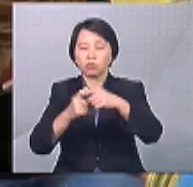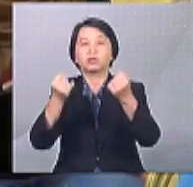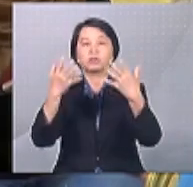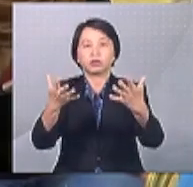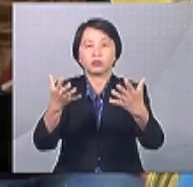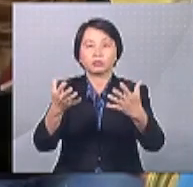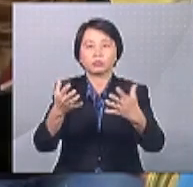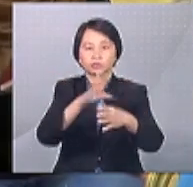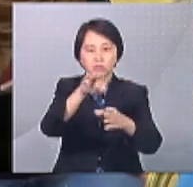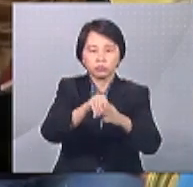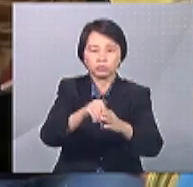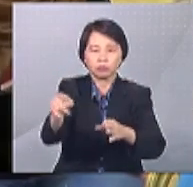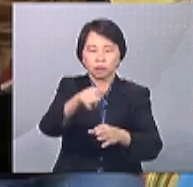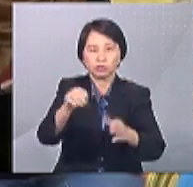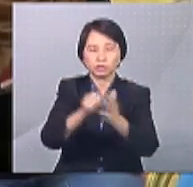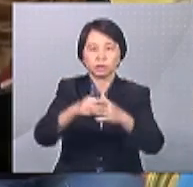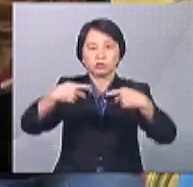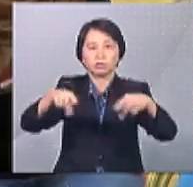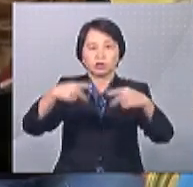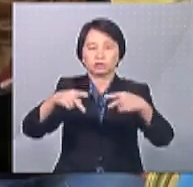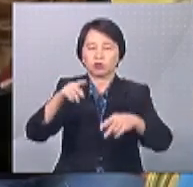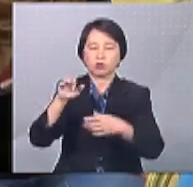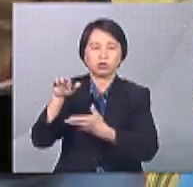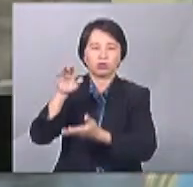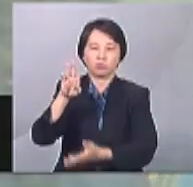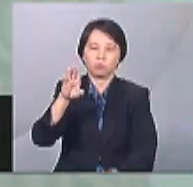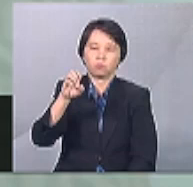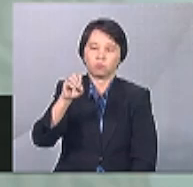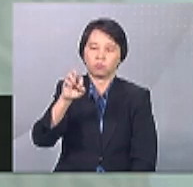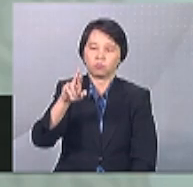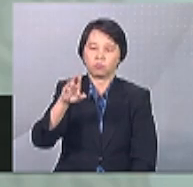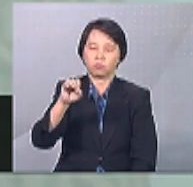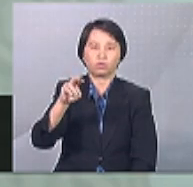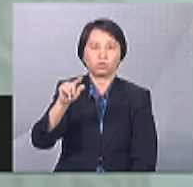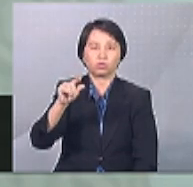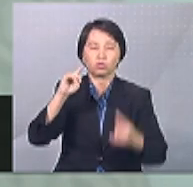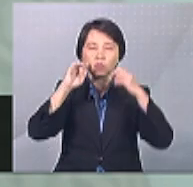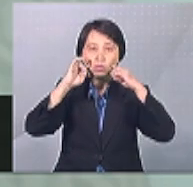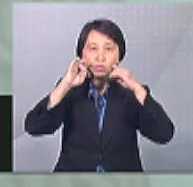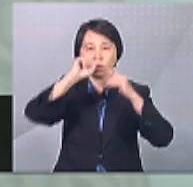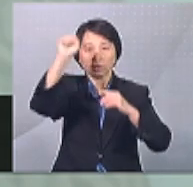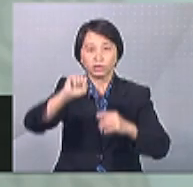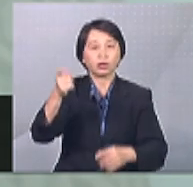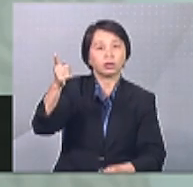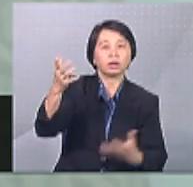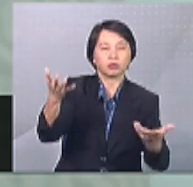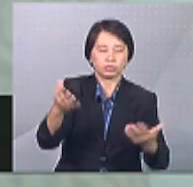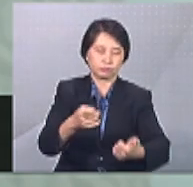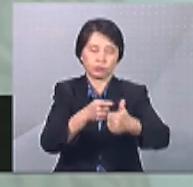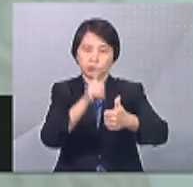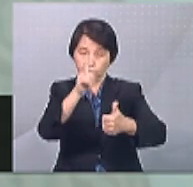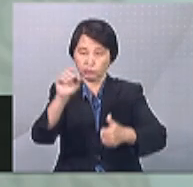berapa ramai yang melibatkan mereka di Pasar Borong? Itu sahaja. Terima kasih, Datuk. So, yang soalan pertama mengenai penghantar makanan. Kalau